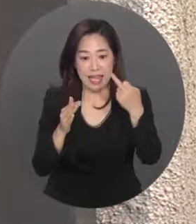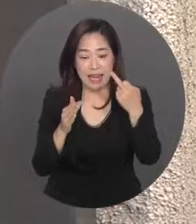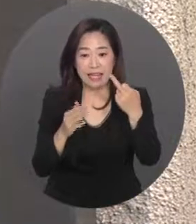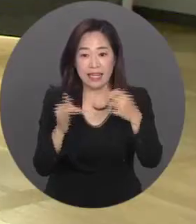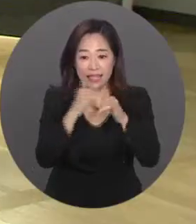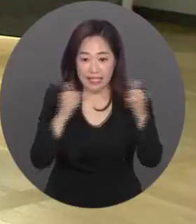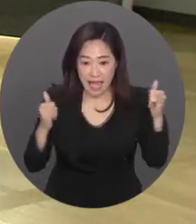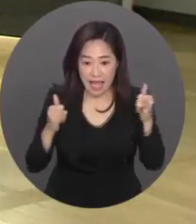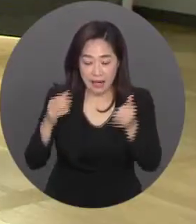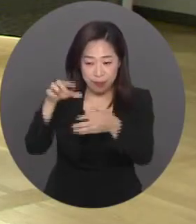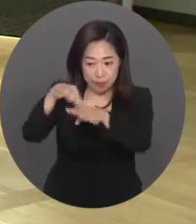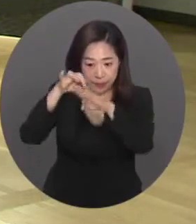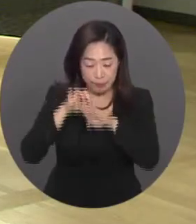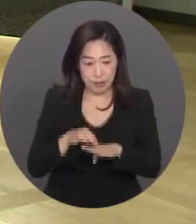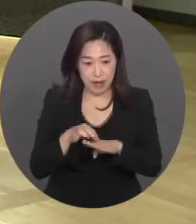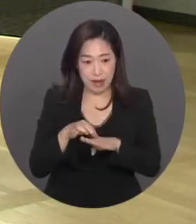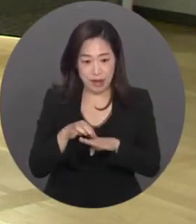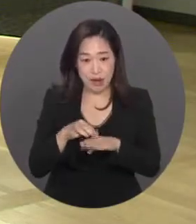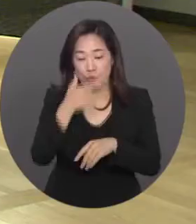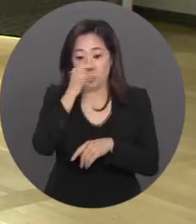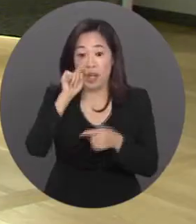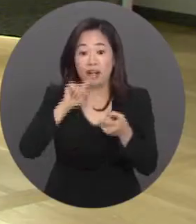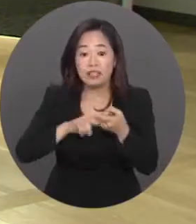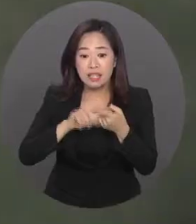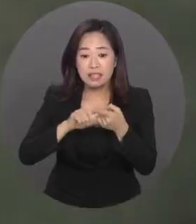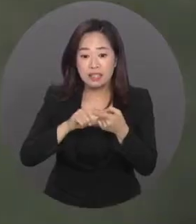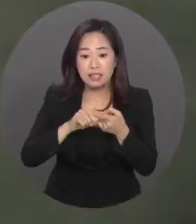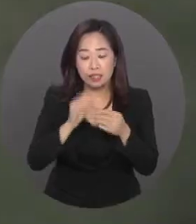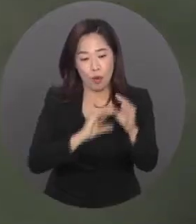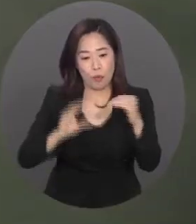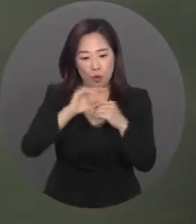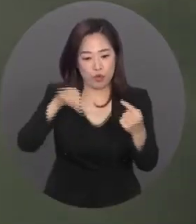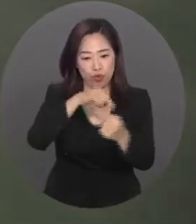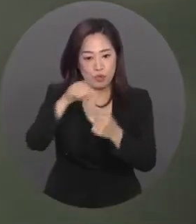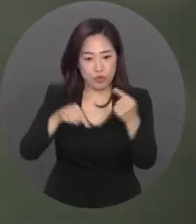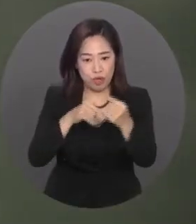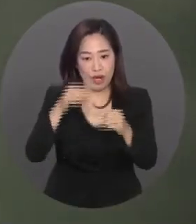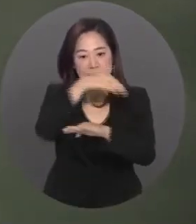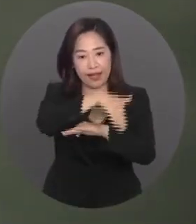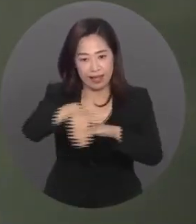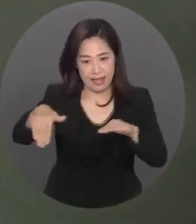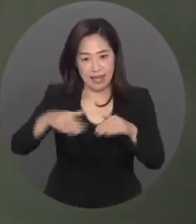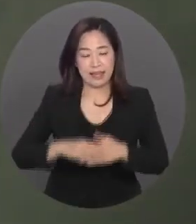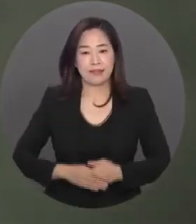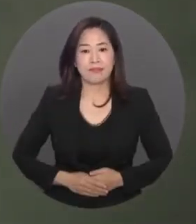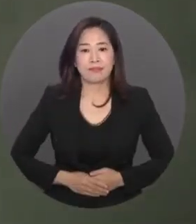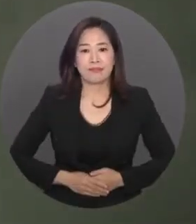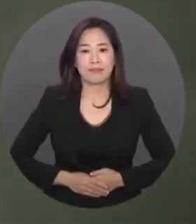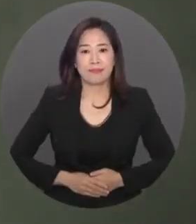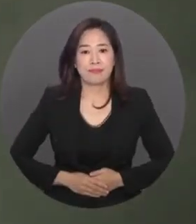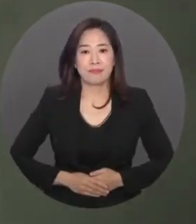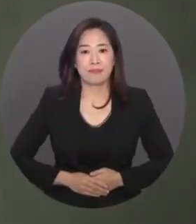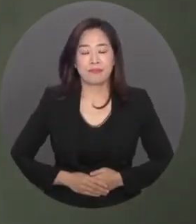통해 부족한 점들을 지속적으로 보완 운영해 갈 계획이라고 밝혔습니다. MBC 뉴스 조현성입니다.